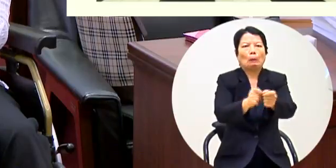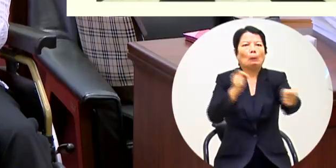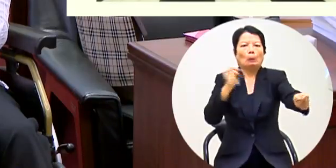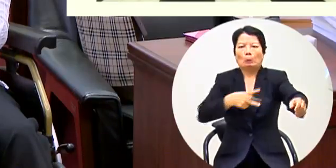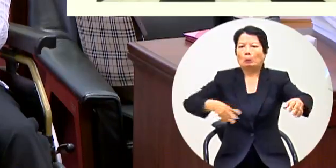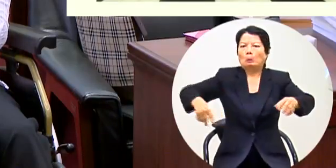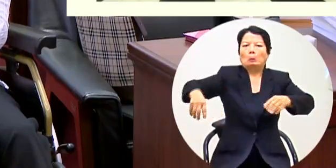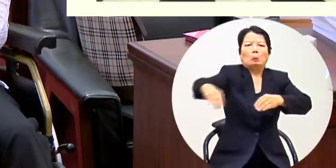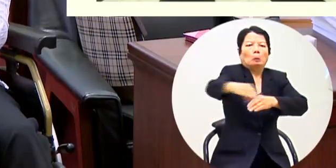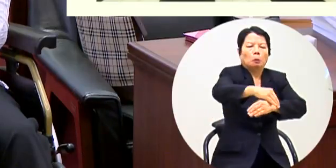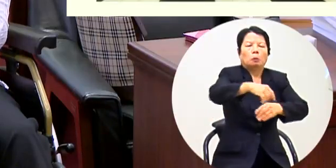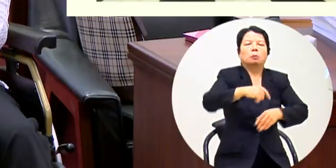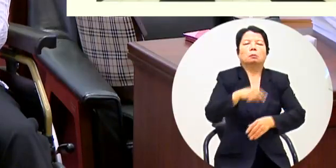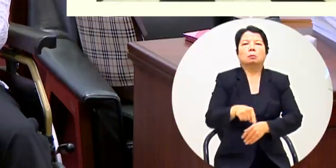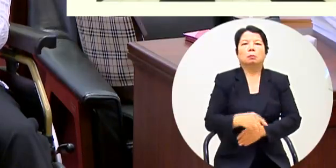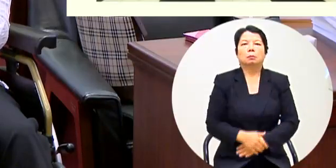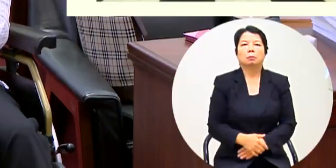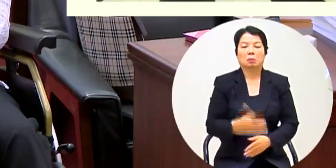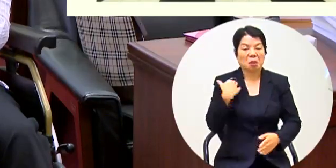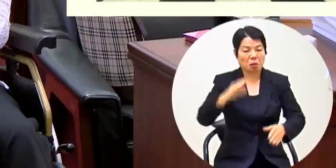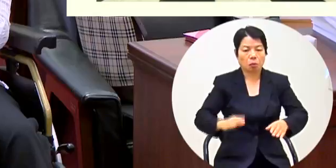也没斜坡道让他走。